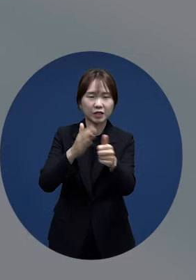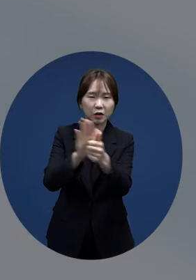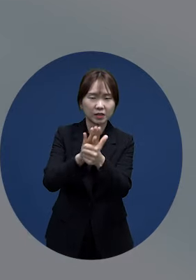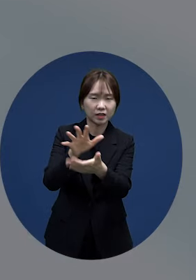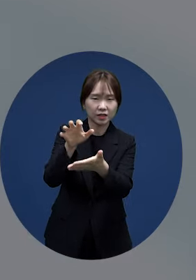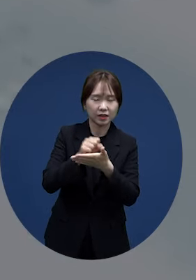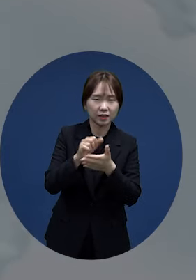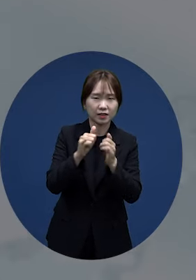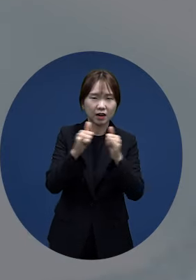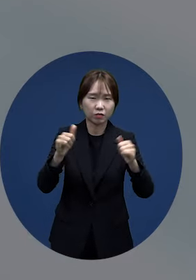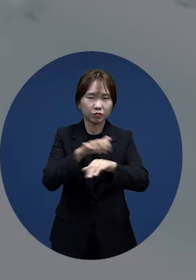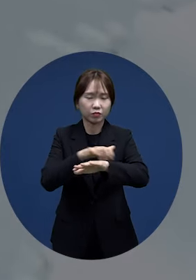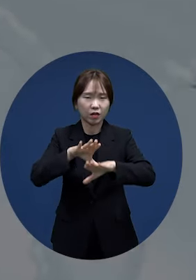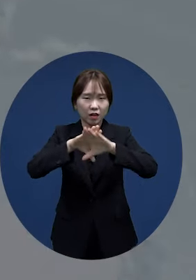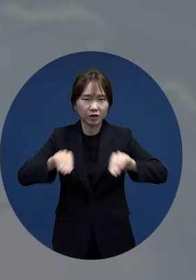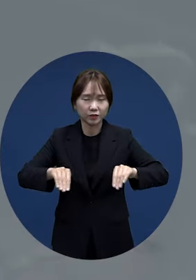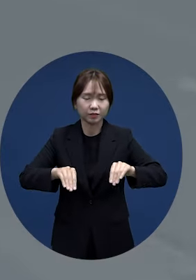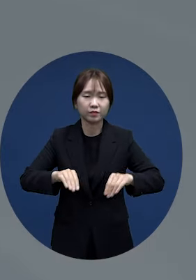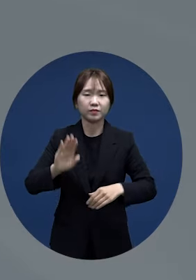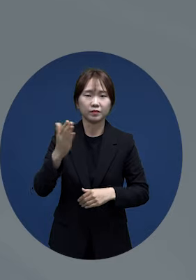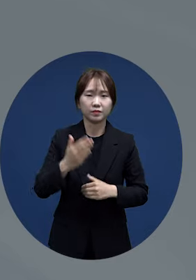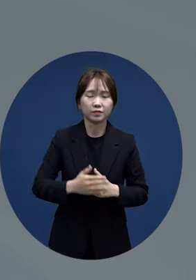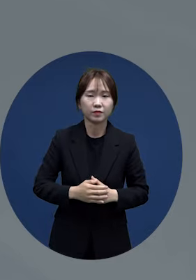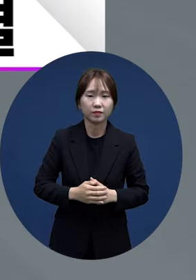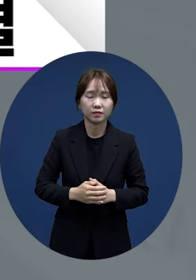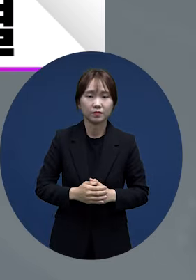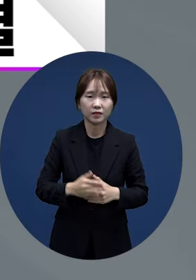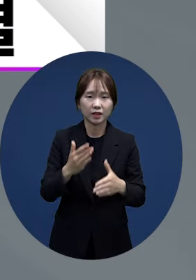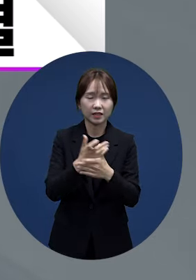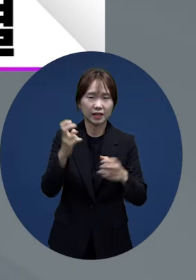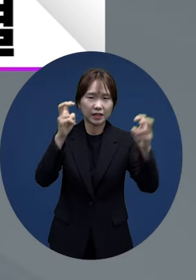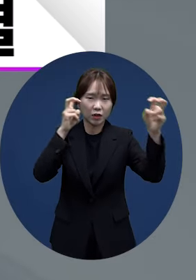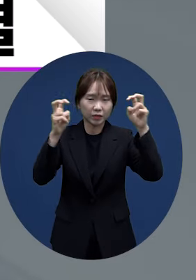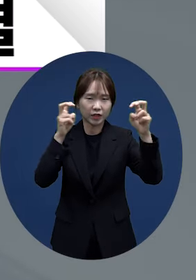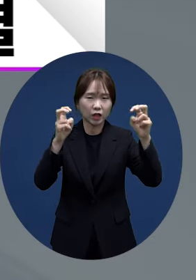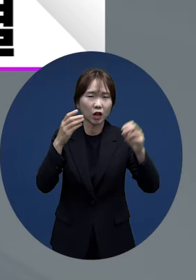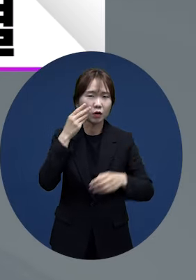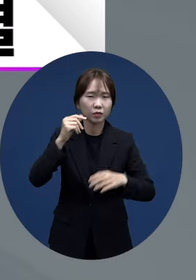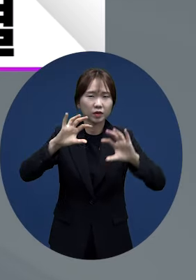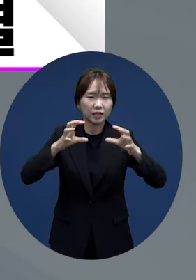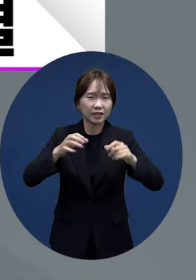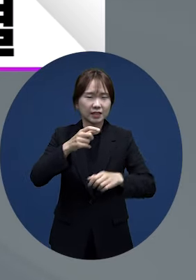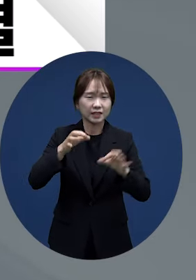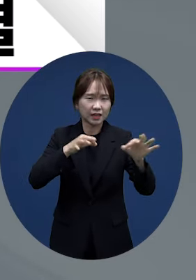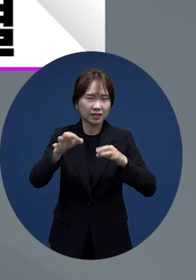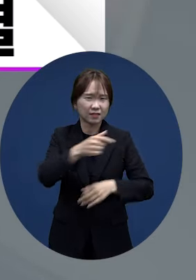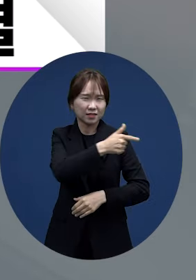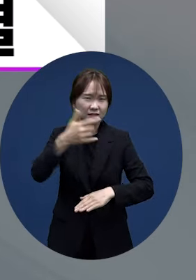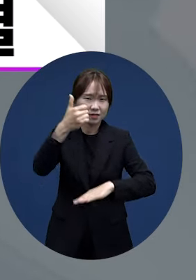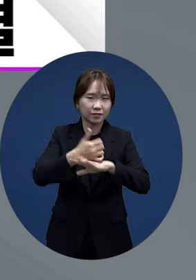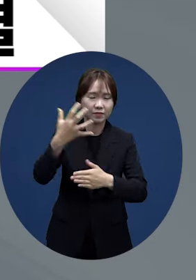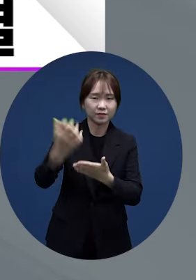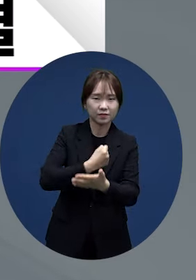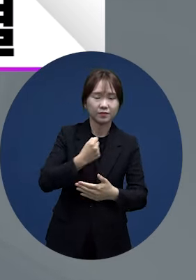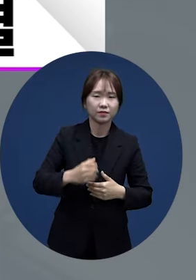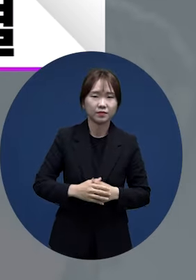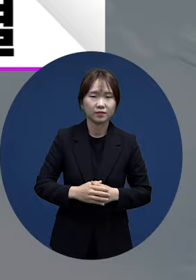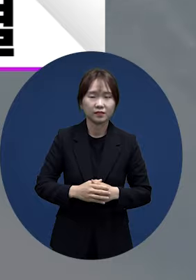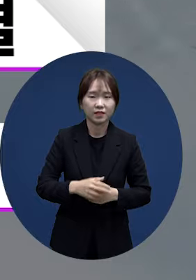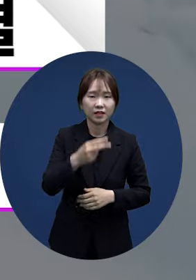서비스를 도입해 시민들의 불편 해소에 나섰습니다. 양산시의 중소기업들이 중동시장에서 큰 성과를